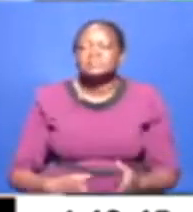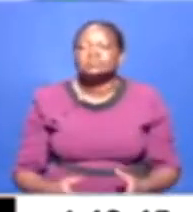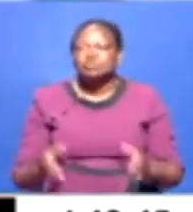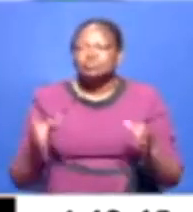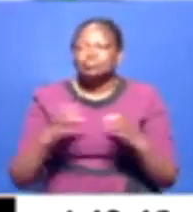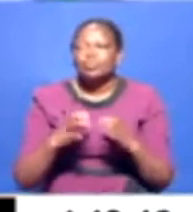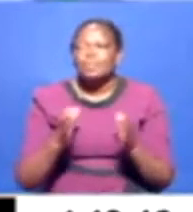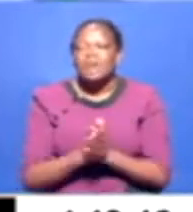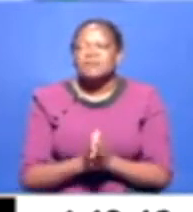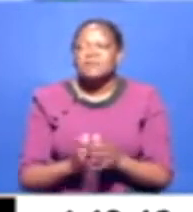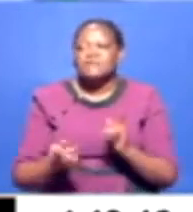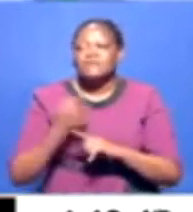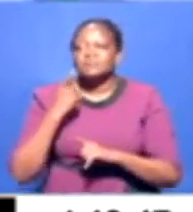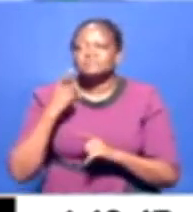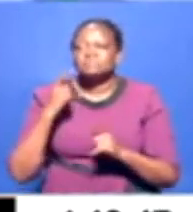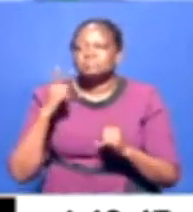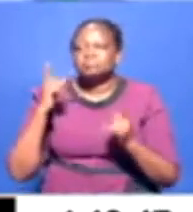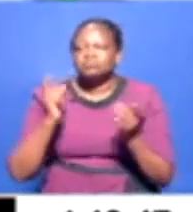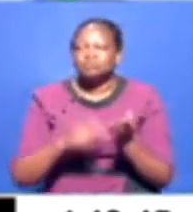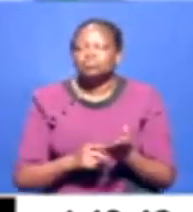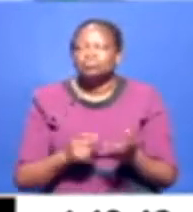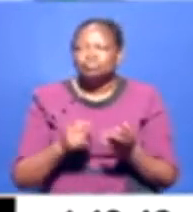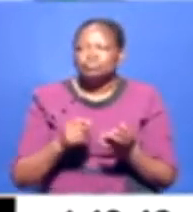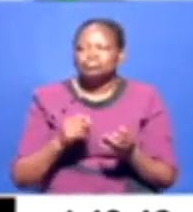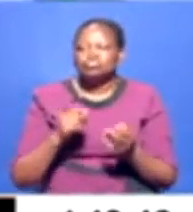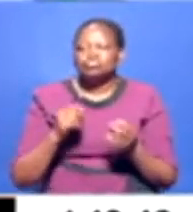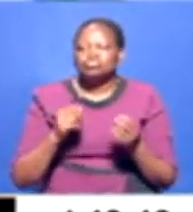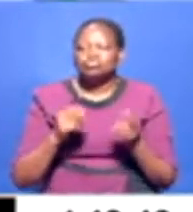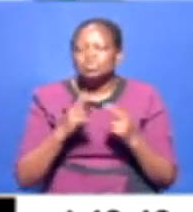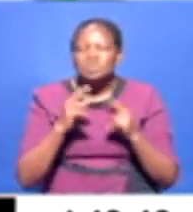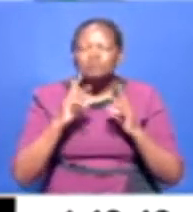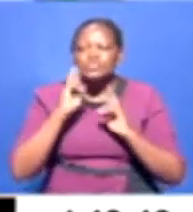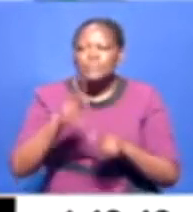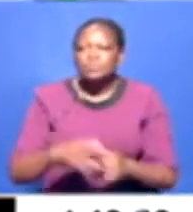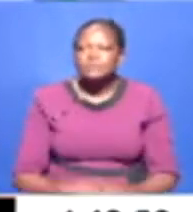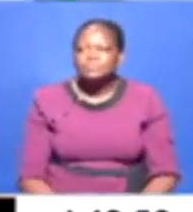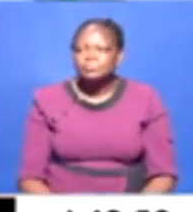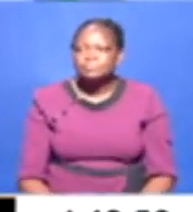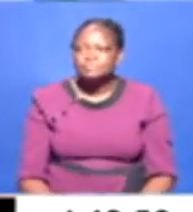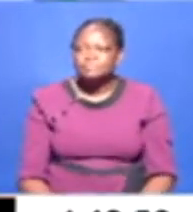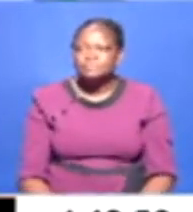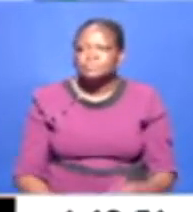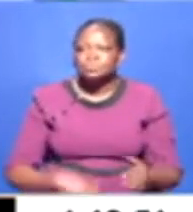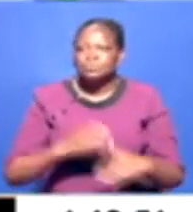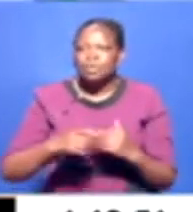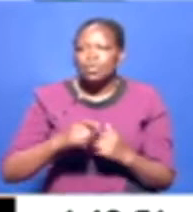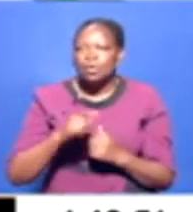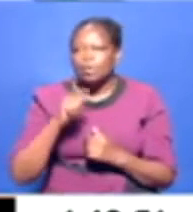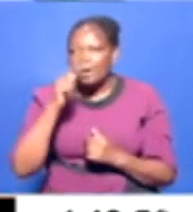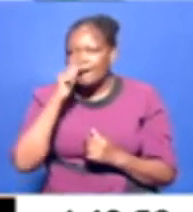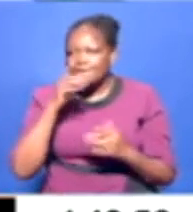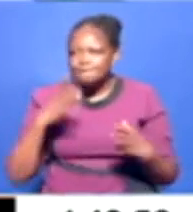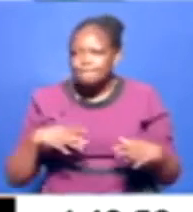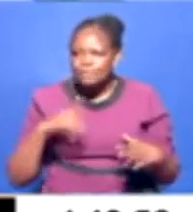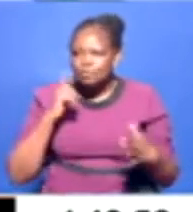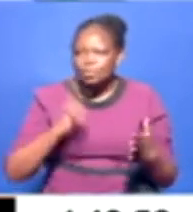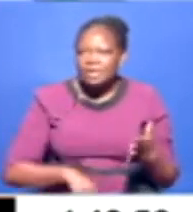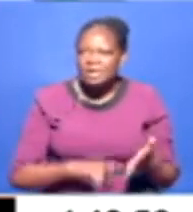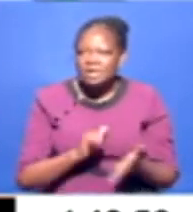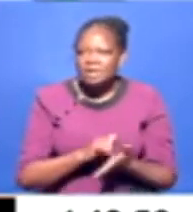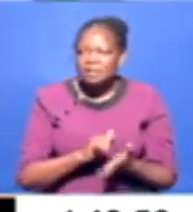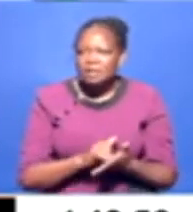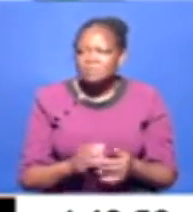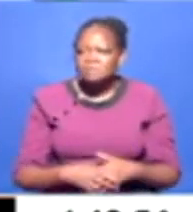audit report. Hivyo, kwa niaba ya ofisi ya taifa ya ukaguzi Tanzania, na Tanzania wote, napenda kutoa pongezi za dhati kwa mkaguzi mkuu